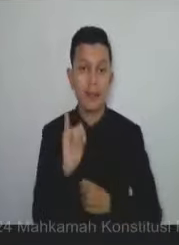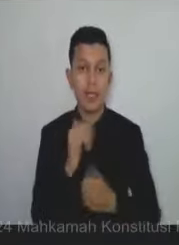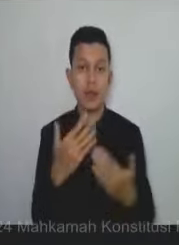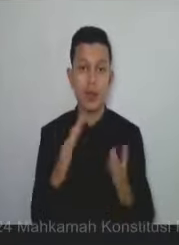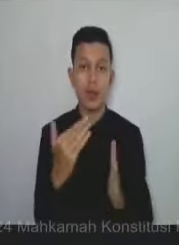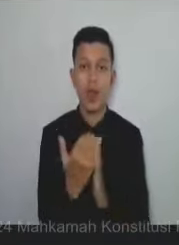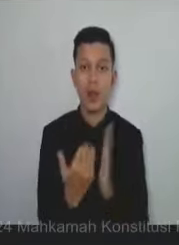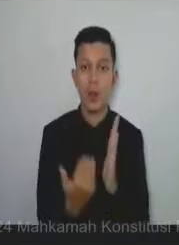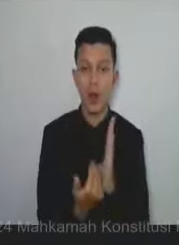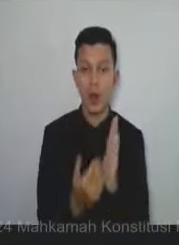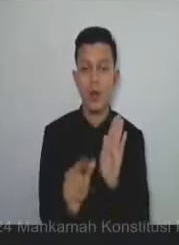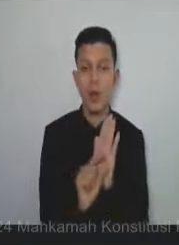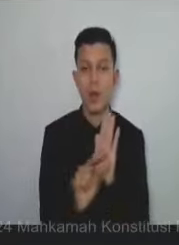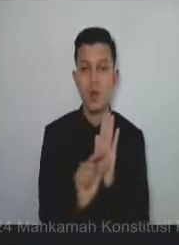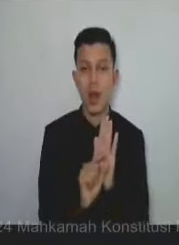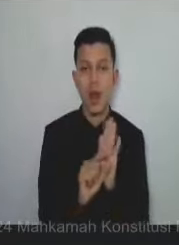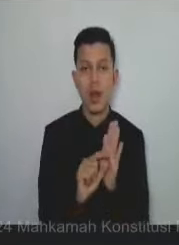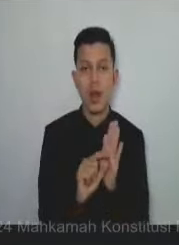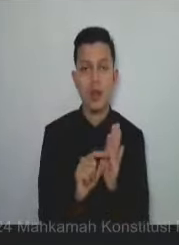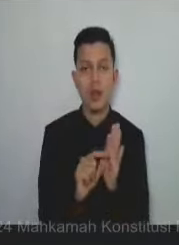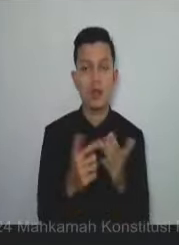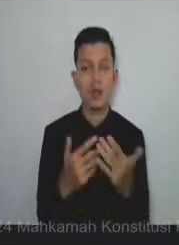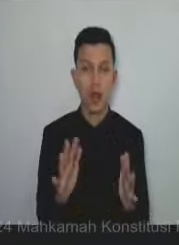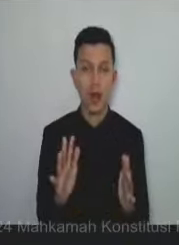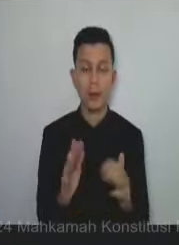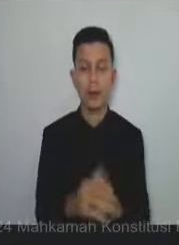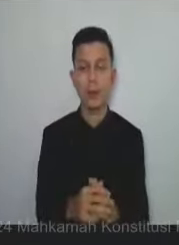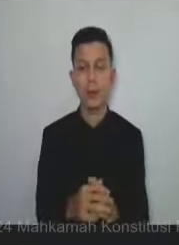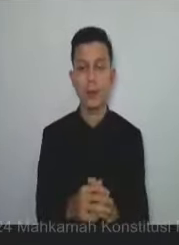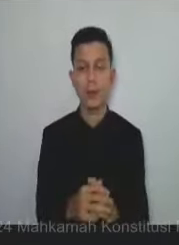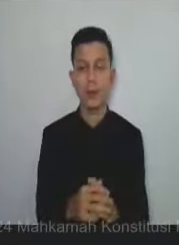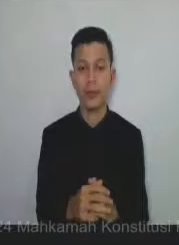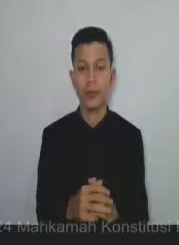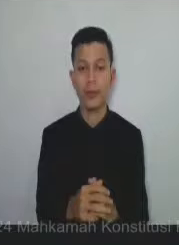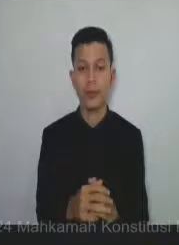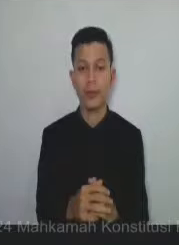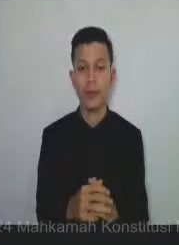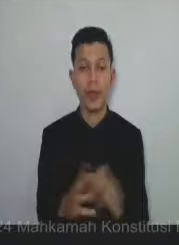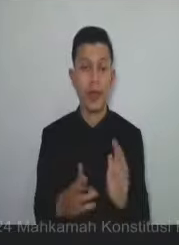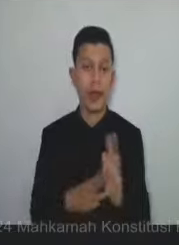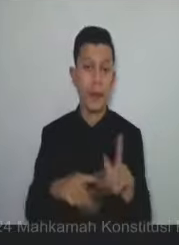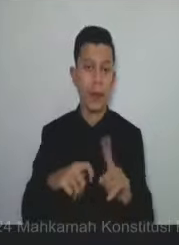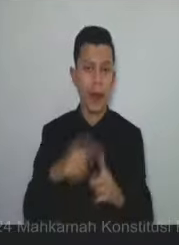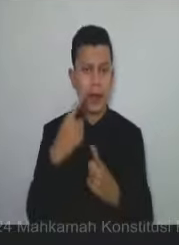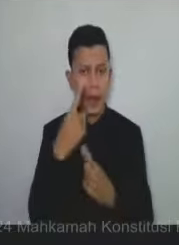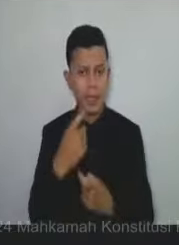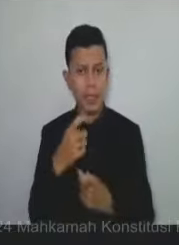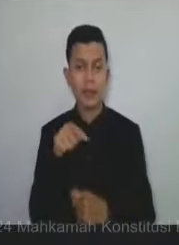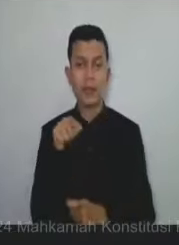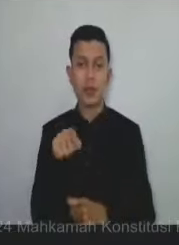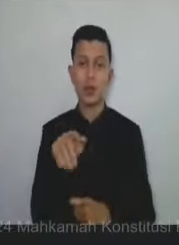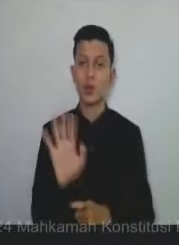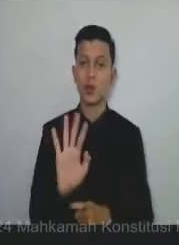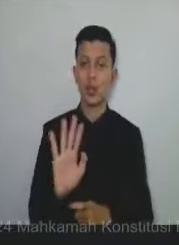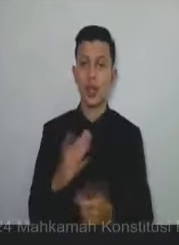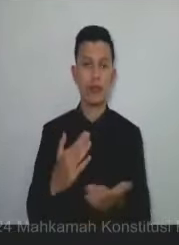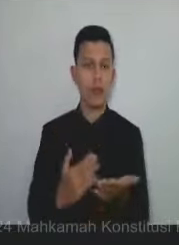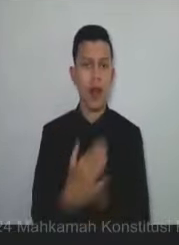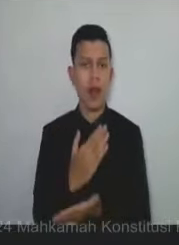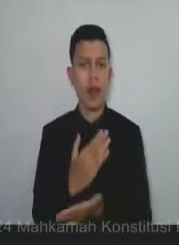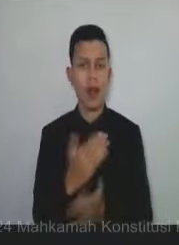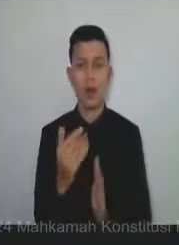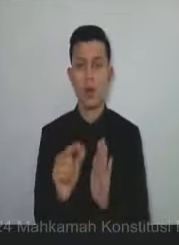peraturan perundang-undangan. Oleh karena itu, Mahkamah mendapat keyakinan hal tersebut tidak melanggar ketentuan perundang-undangan